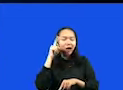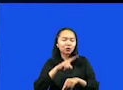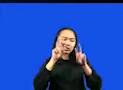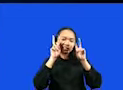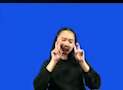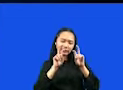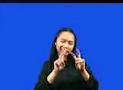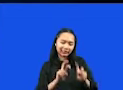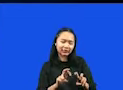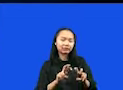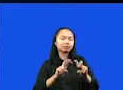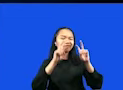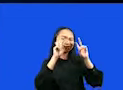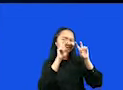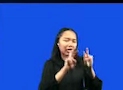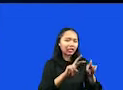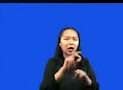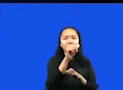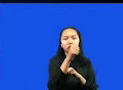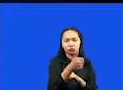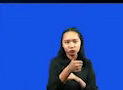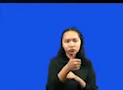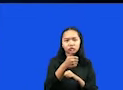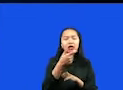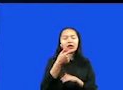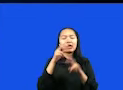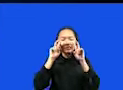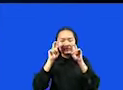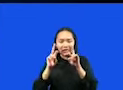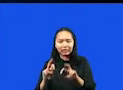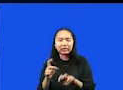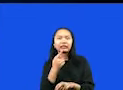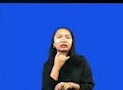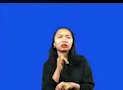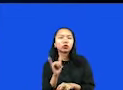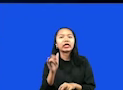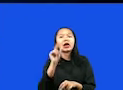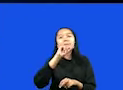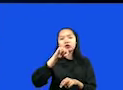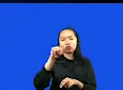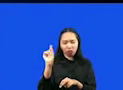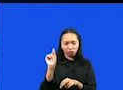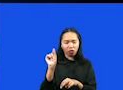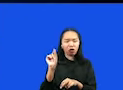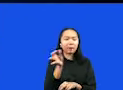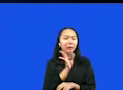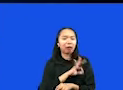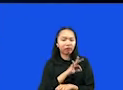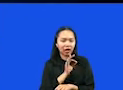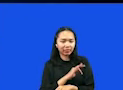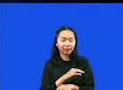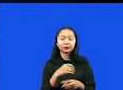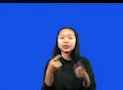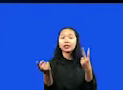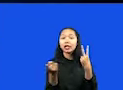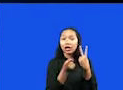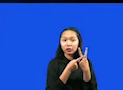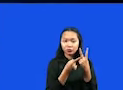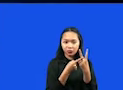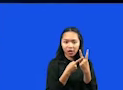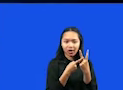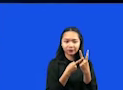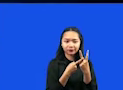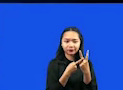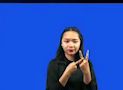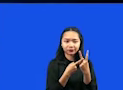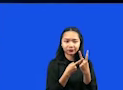ee apa yang bisa dipertanggungjawabkan seperti itu Mas Edi lalu yang kedua tantangan mungkin kecanduan teknologi